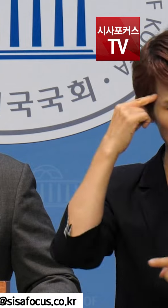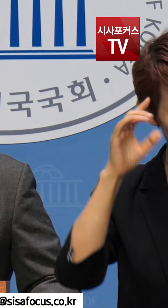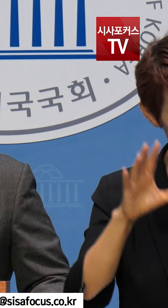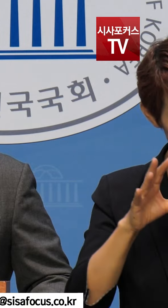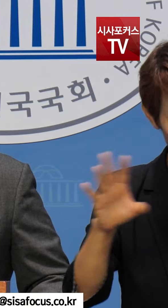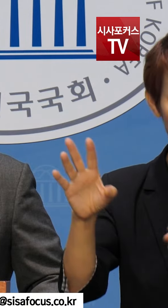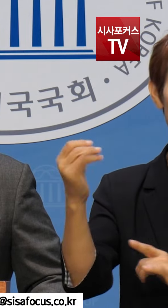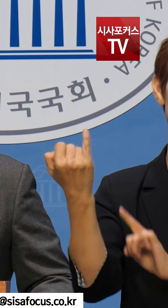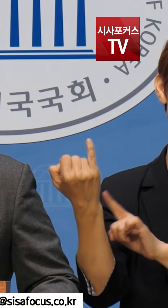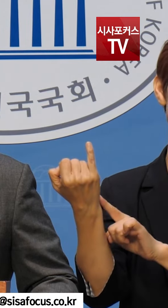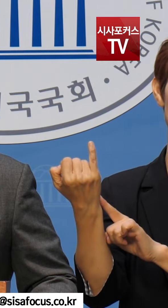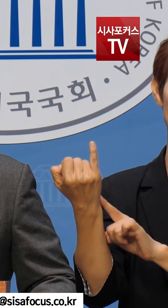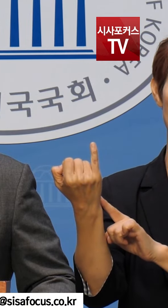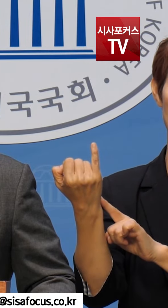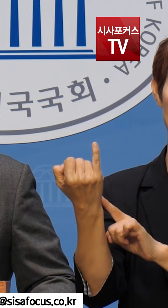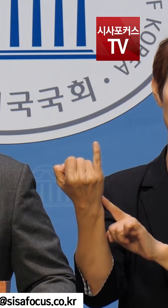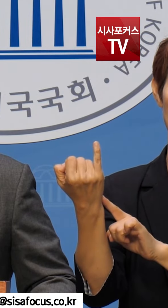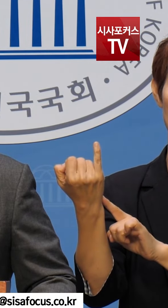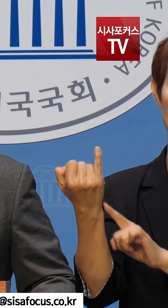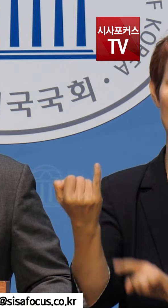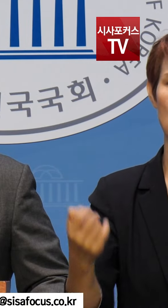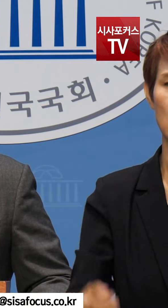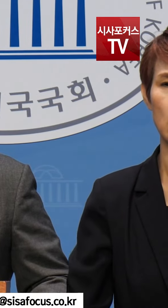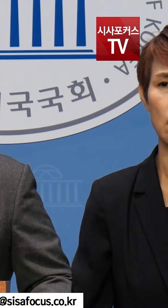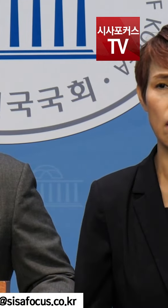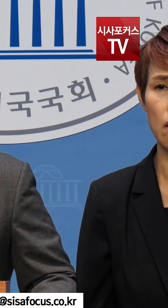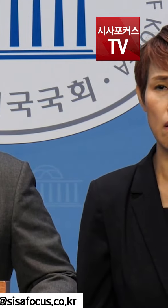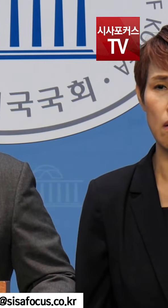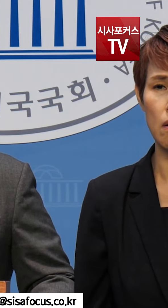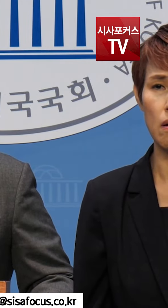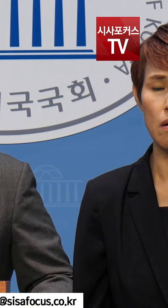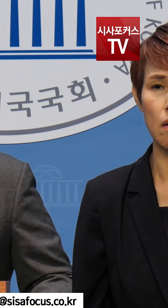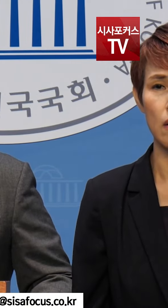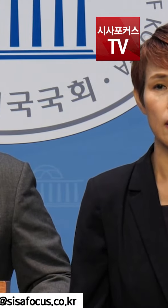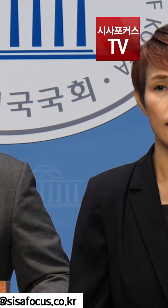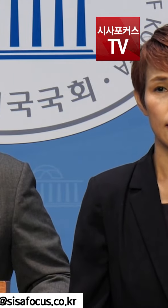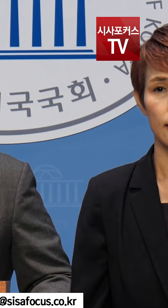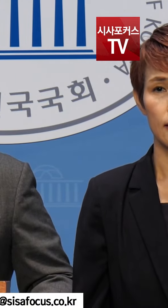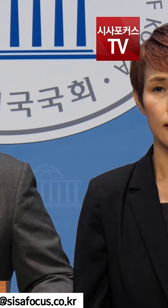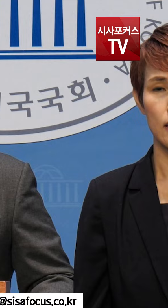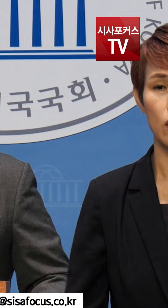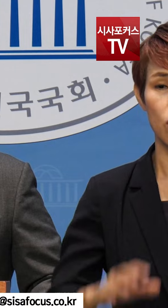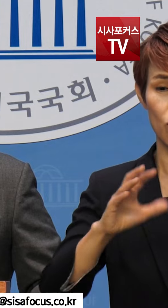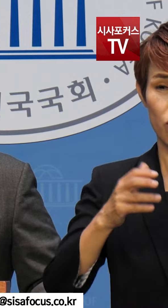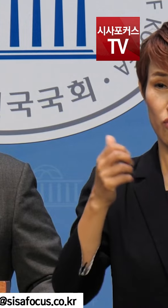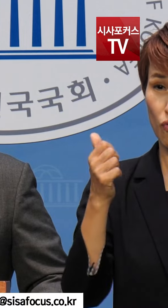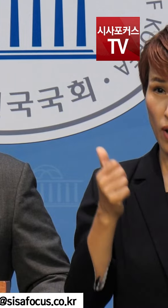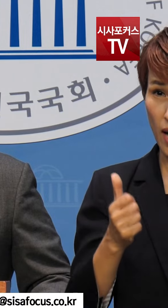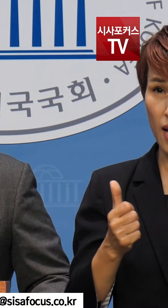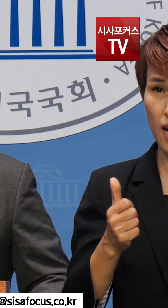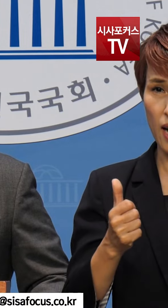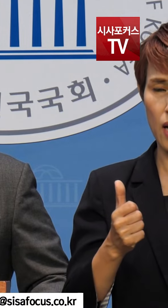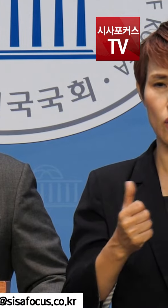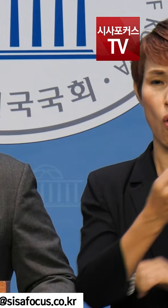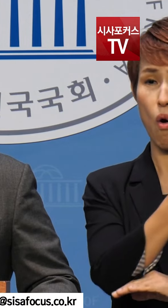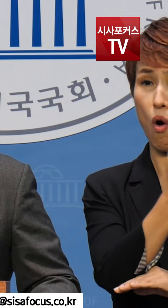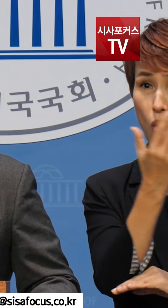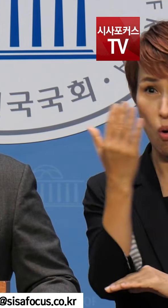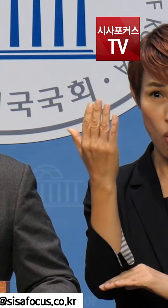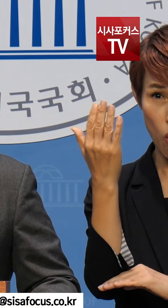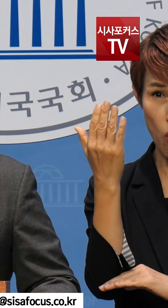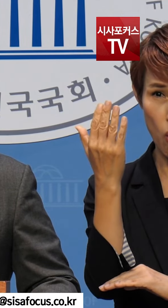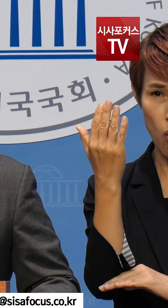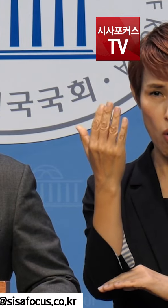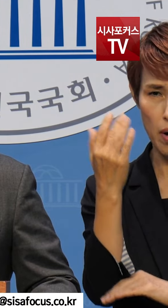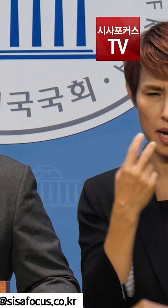우파 편향적 사상을 갖고 있는 것에 대해 누구보다 국회와 언론의